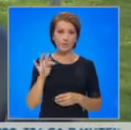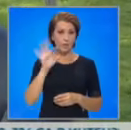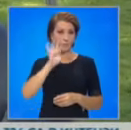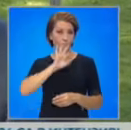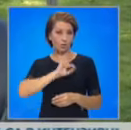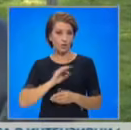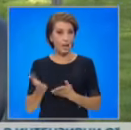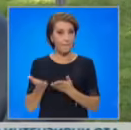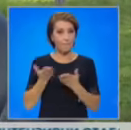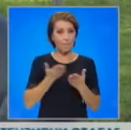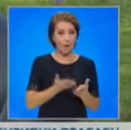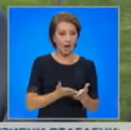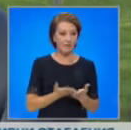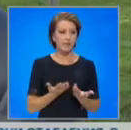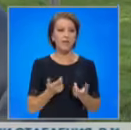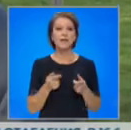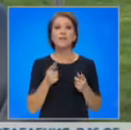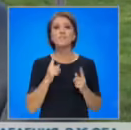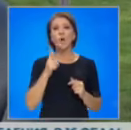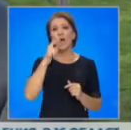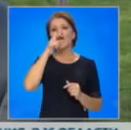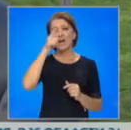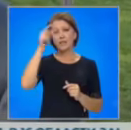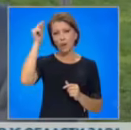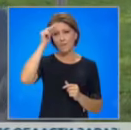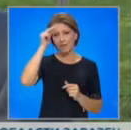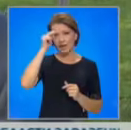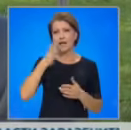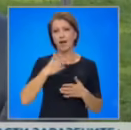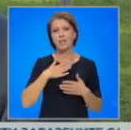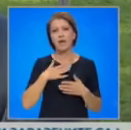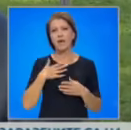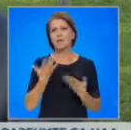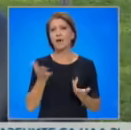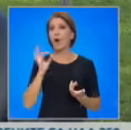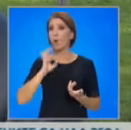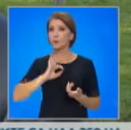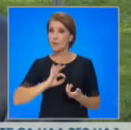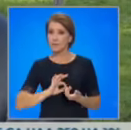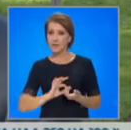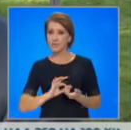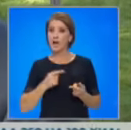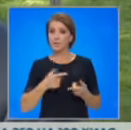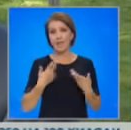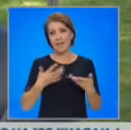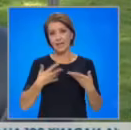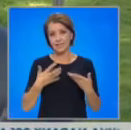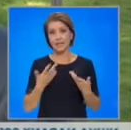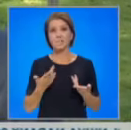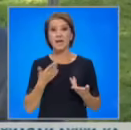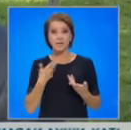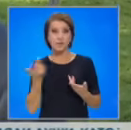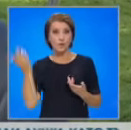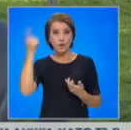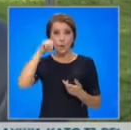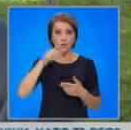на преговори? Първо е много важно България да има успешно формиране на владата. И аз наистина това го посакувам. Аз би сакал още утре